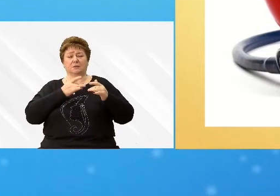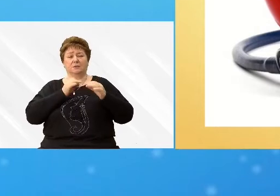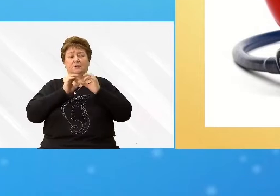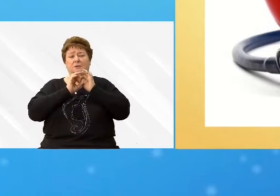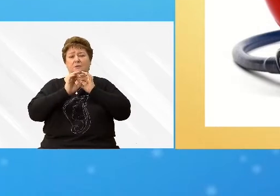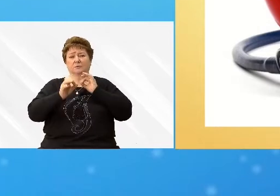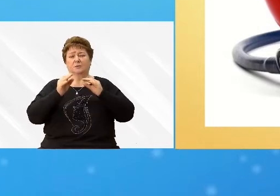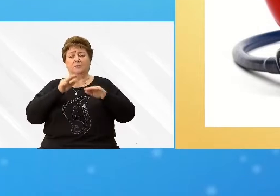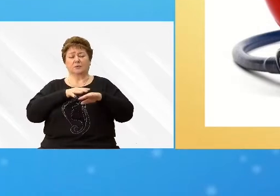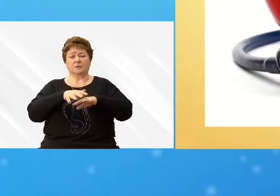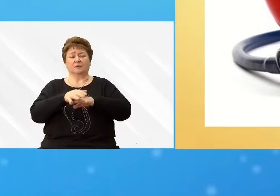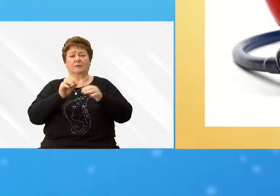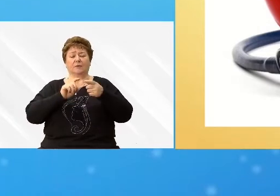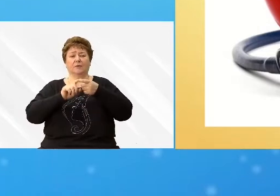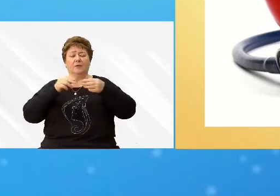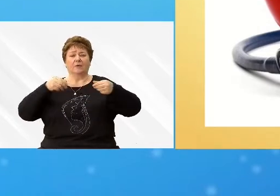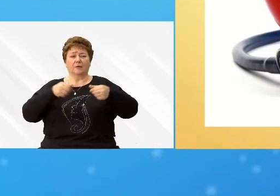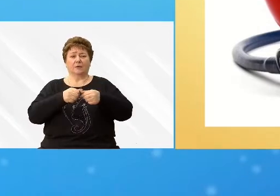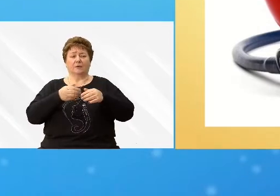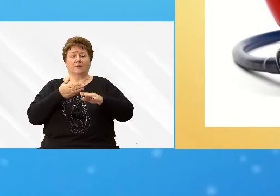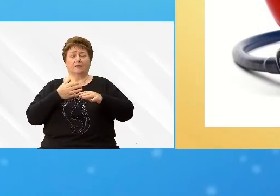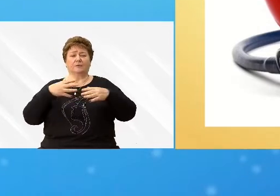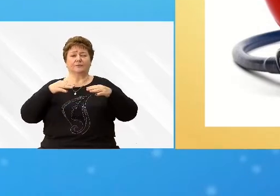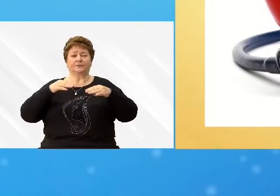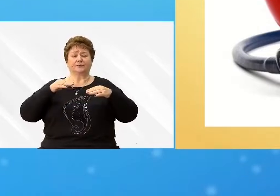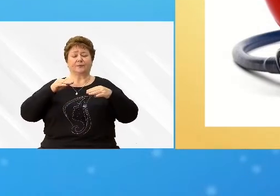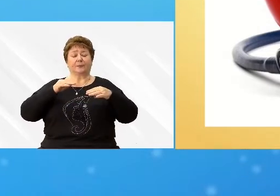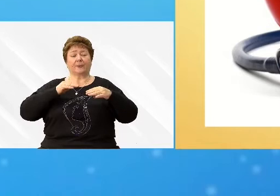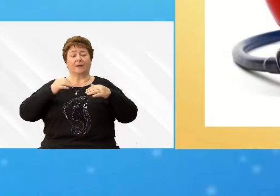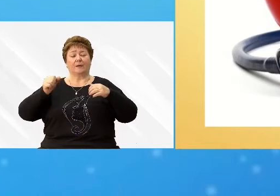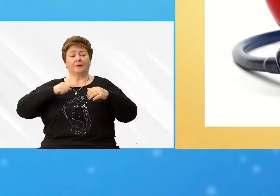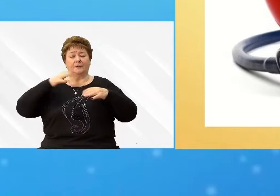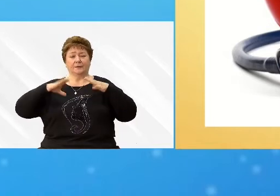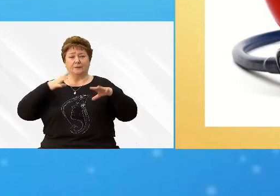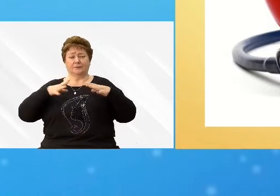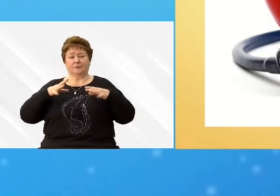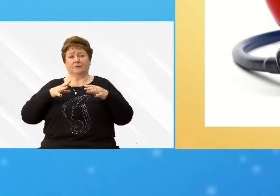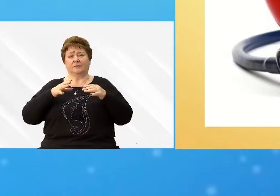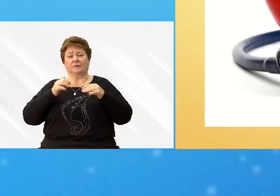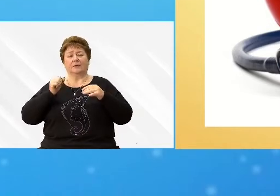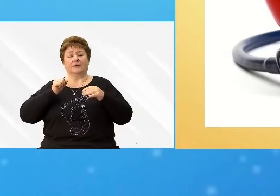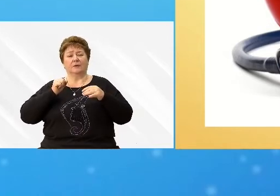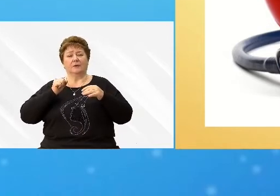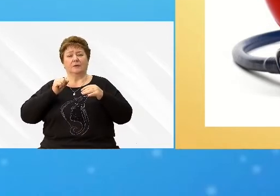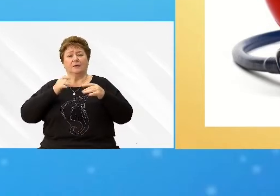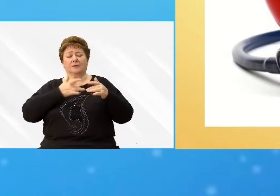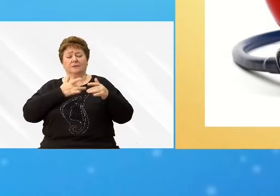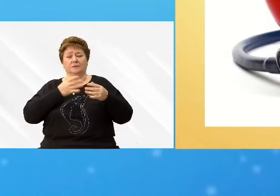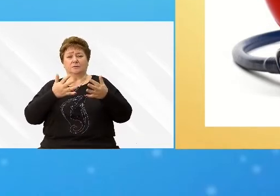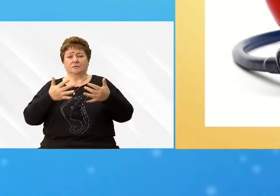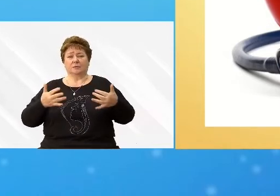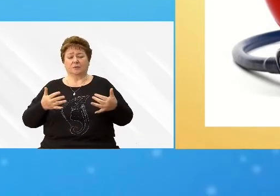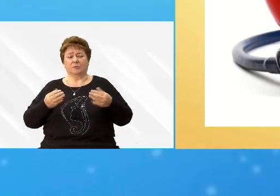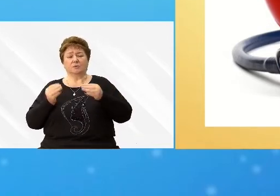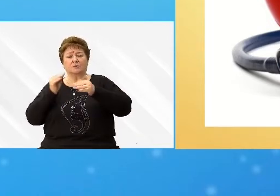системы влияют физические нагрузки при активной мышечной деятельности сердцу требуются